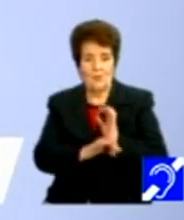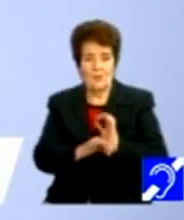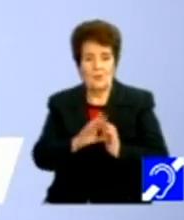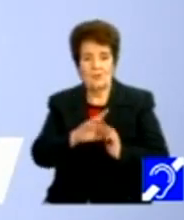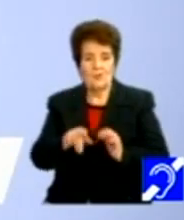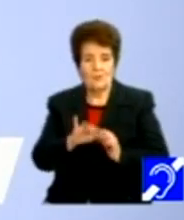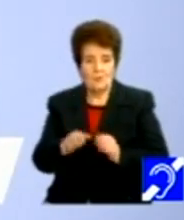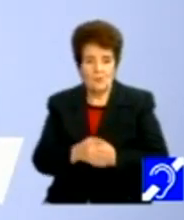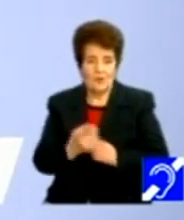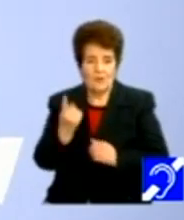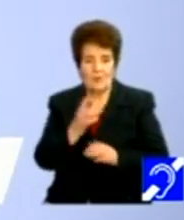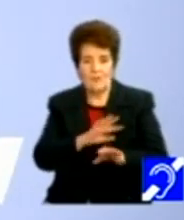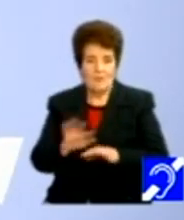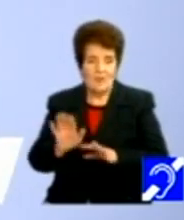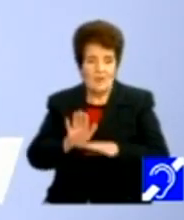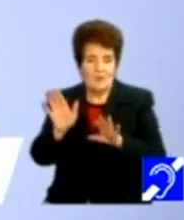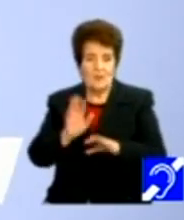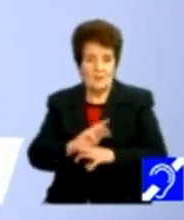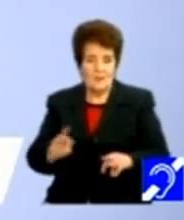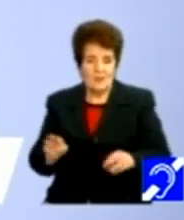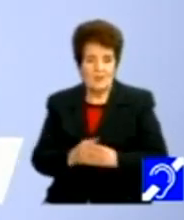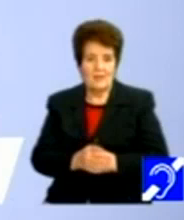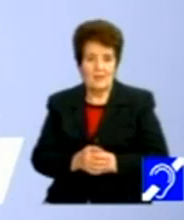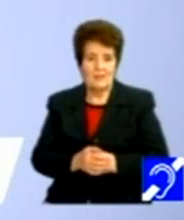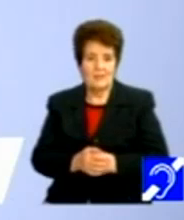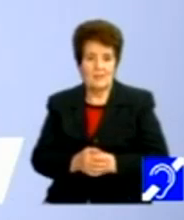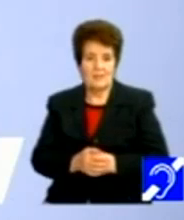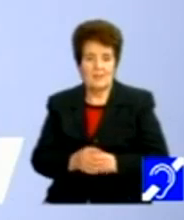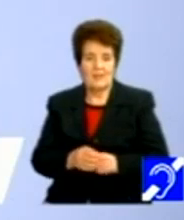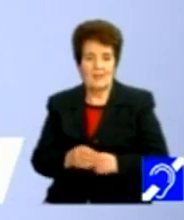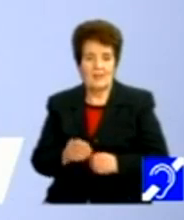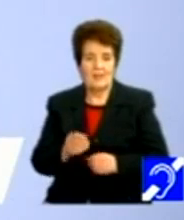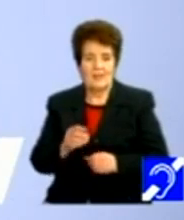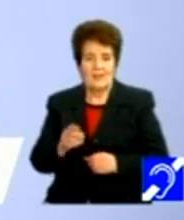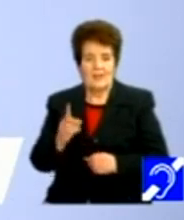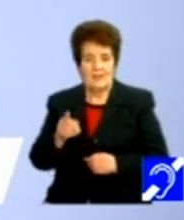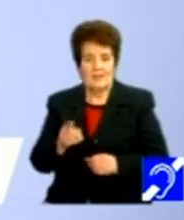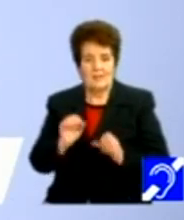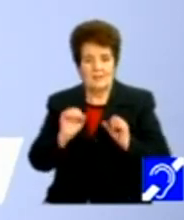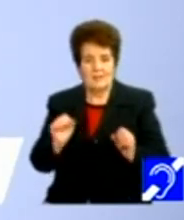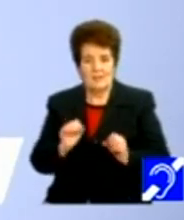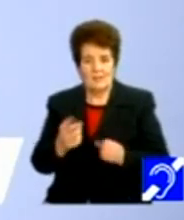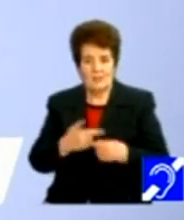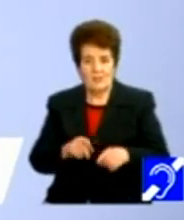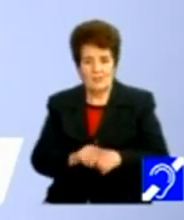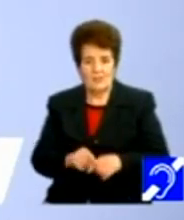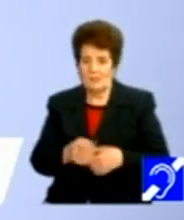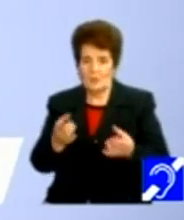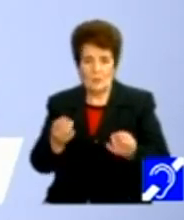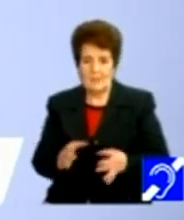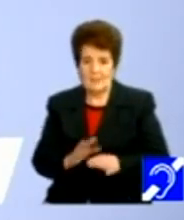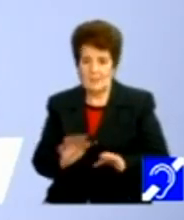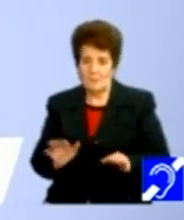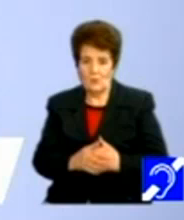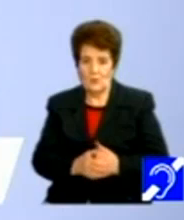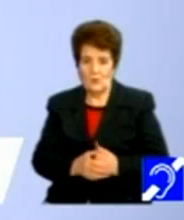fură viceministru, șeful direcției sport performanță, rectorul Universității de Educație Fizică și Sport. Da. Și cu băieții ăștia nu-i simplu. Pentru